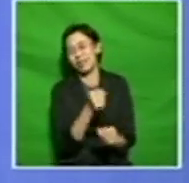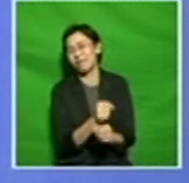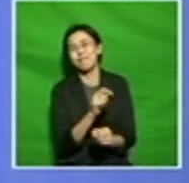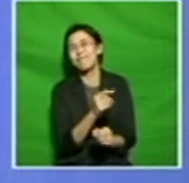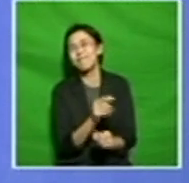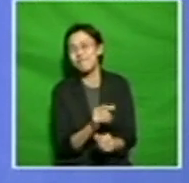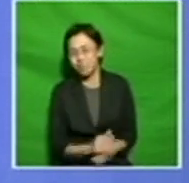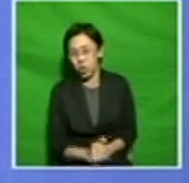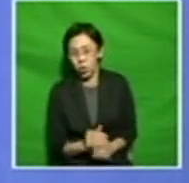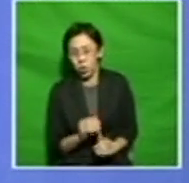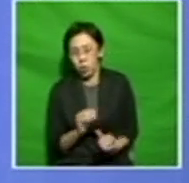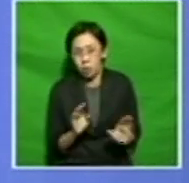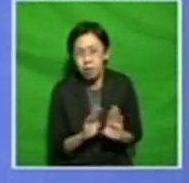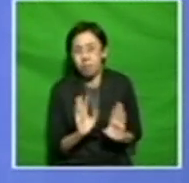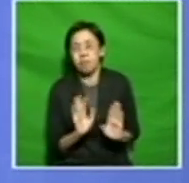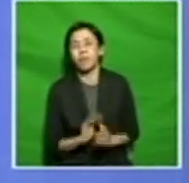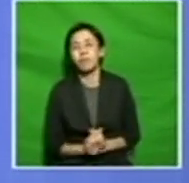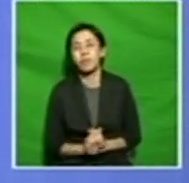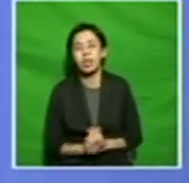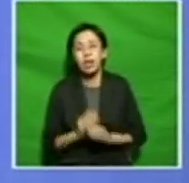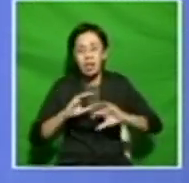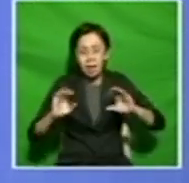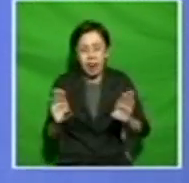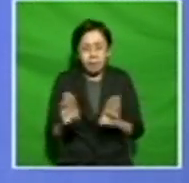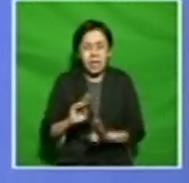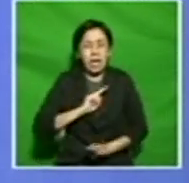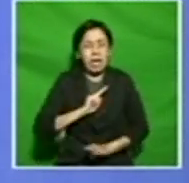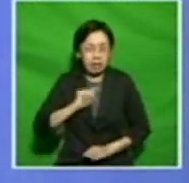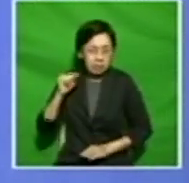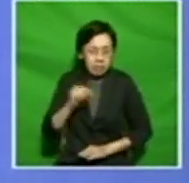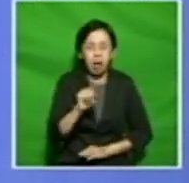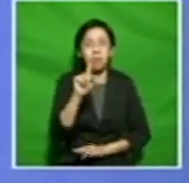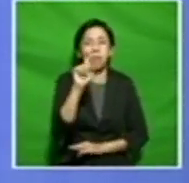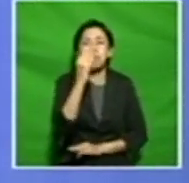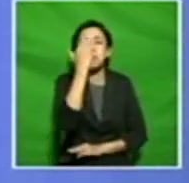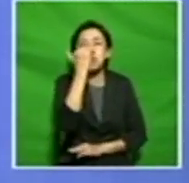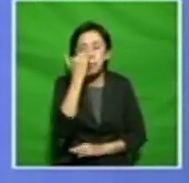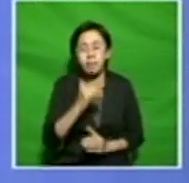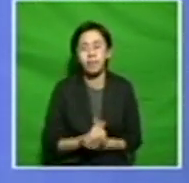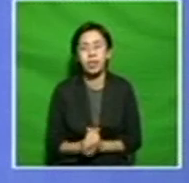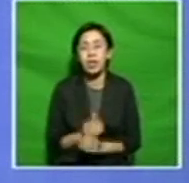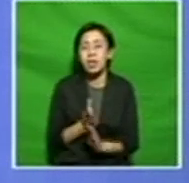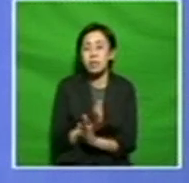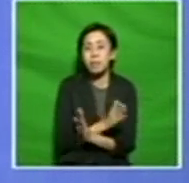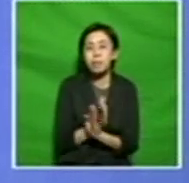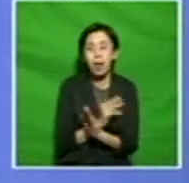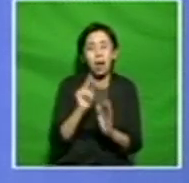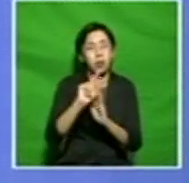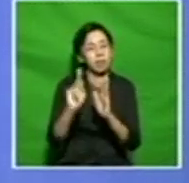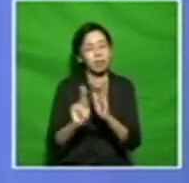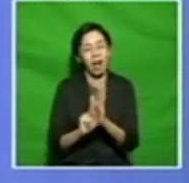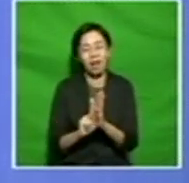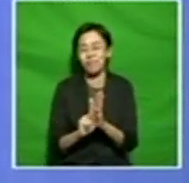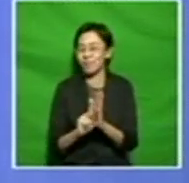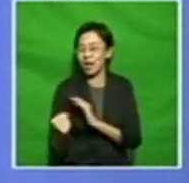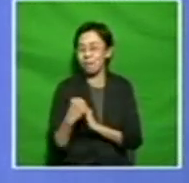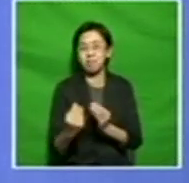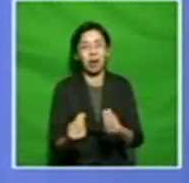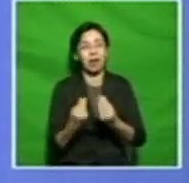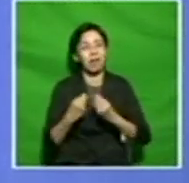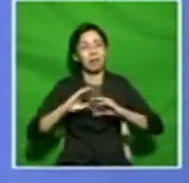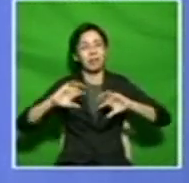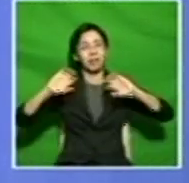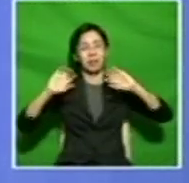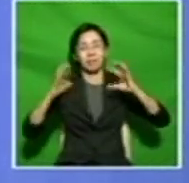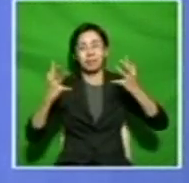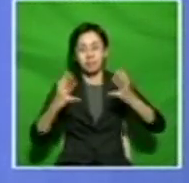จะไปกล้าปิดแต่ที่รัฐบาลปิดเองไม่ได้ก็เพราะว่าในเวลาที่ผ่านมาไม่มีกฎหมายใดให้อำนาจรัฐบาลไว้เลย